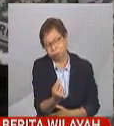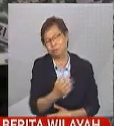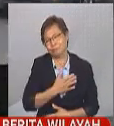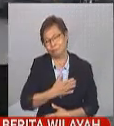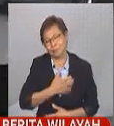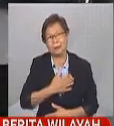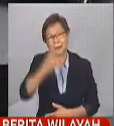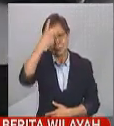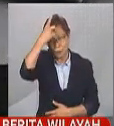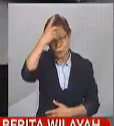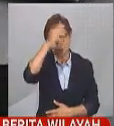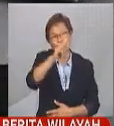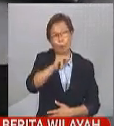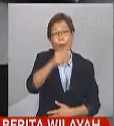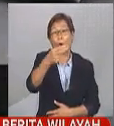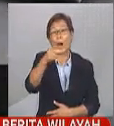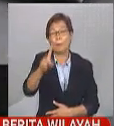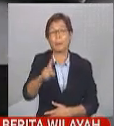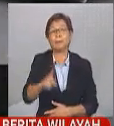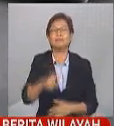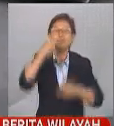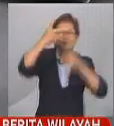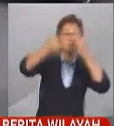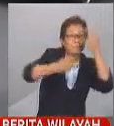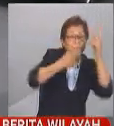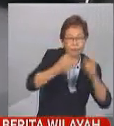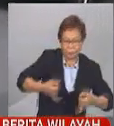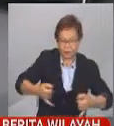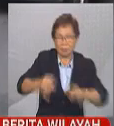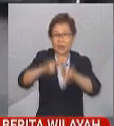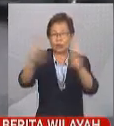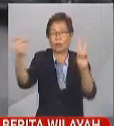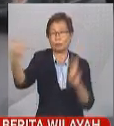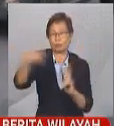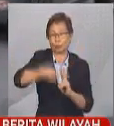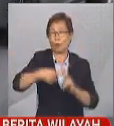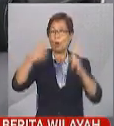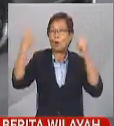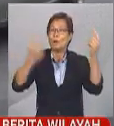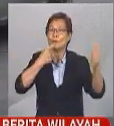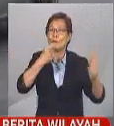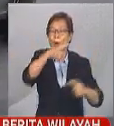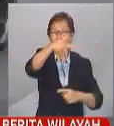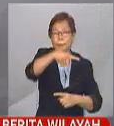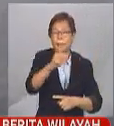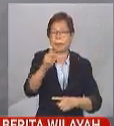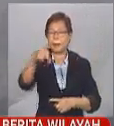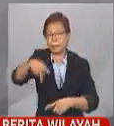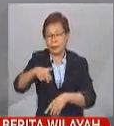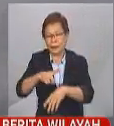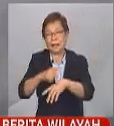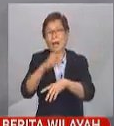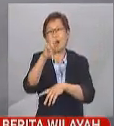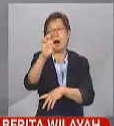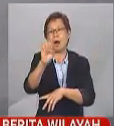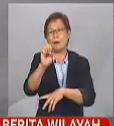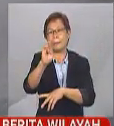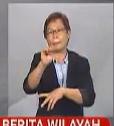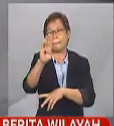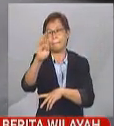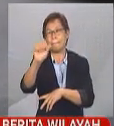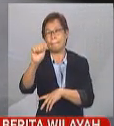Datuk Muhammad sebelum itu membuat tinjauan sekatan Jalan Raya sebanyak perintah kawalan pergerakan di rembau